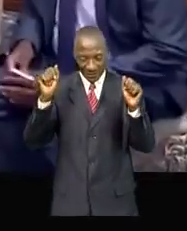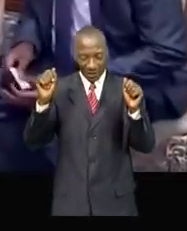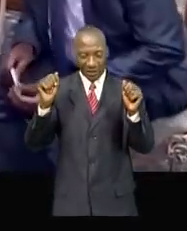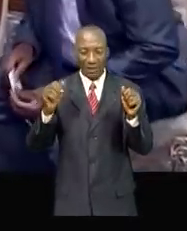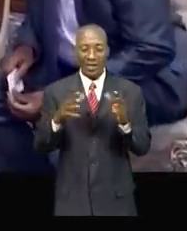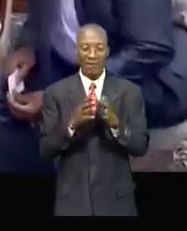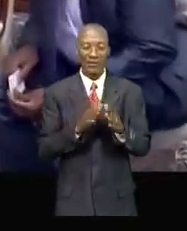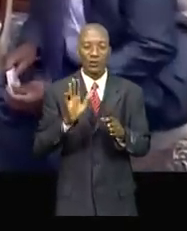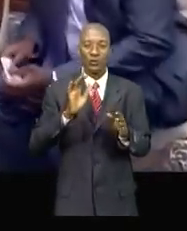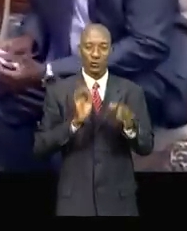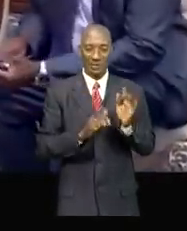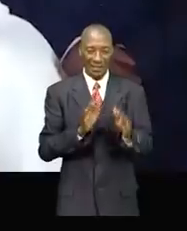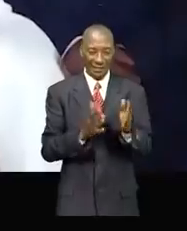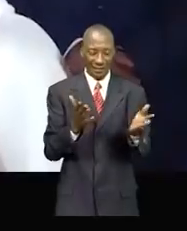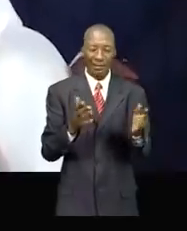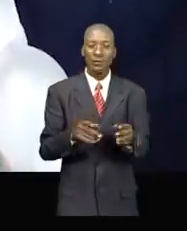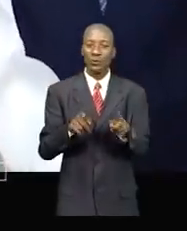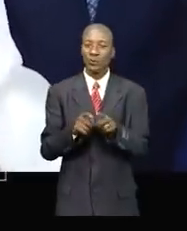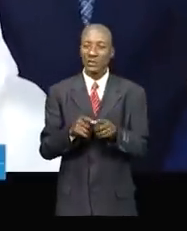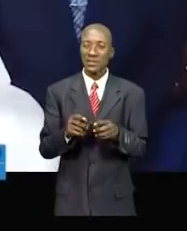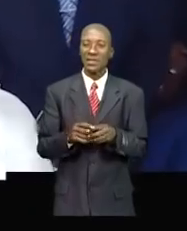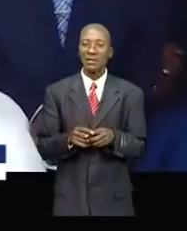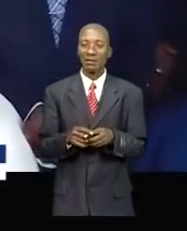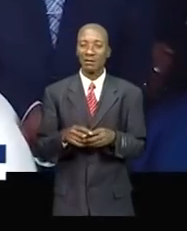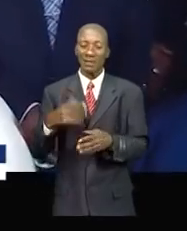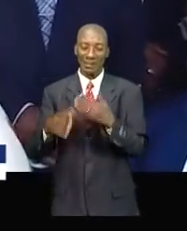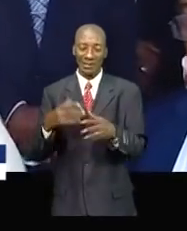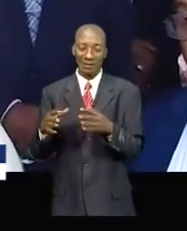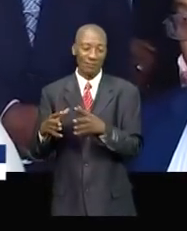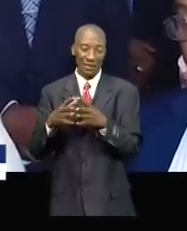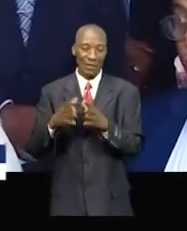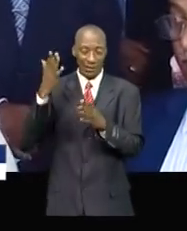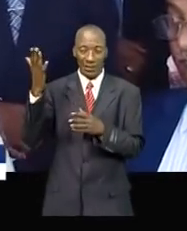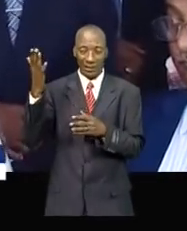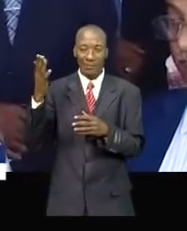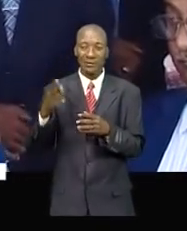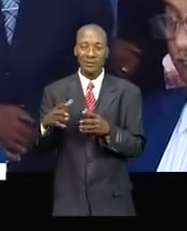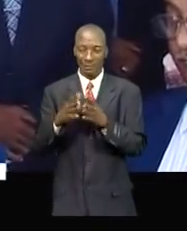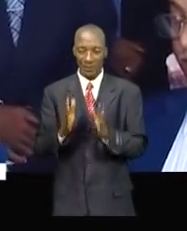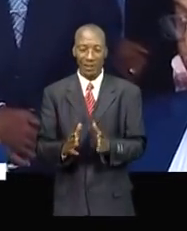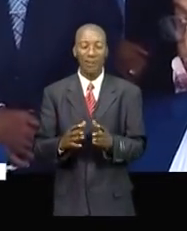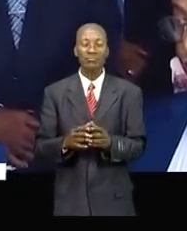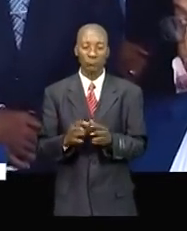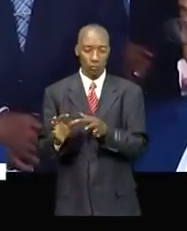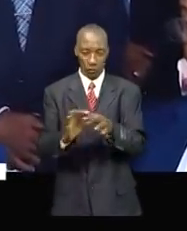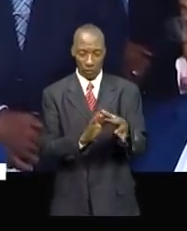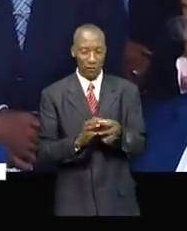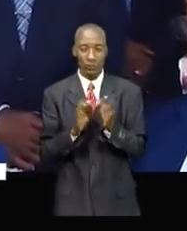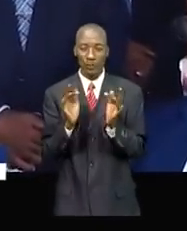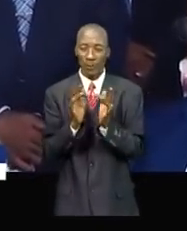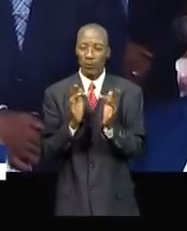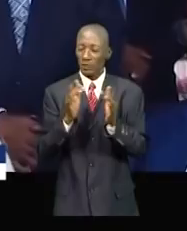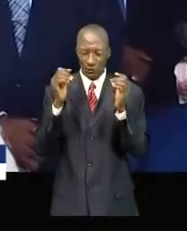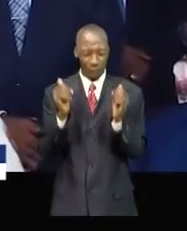et l'administration américaine. Il y aura un envoyé spécial américain à Kinshasa. Donc les trois